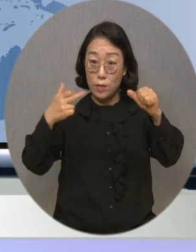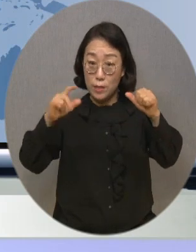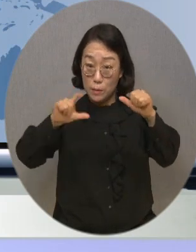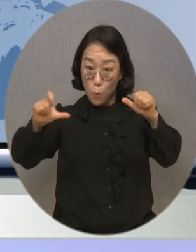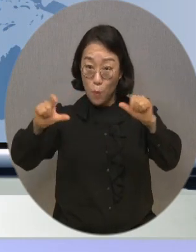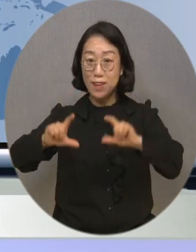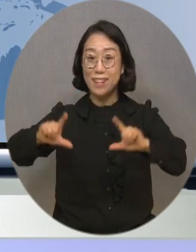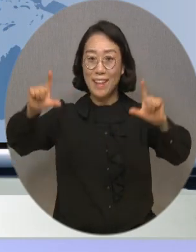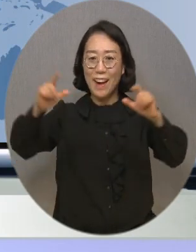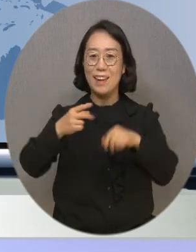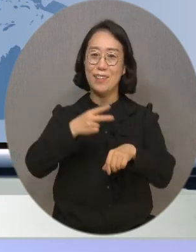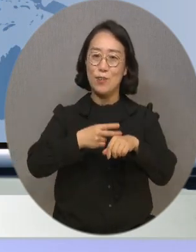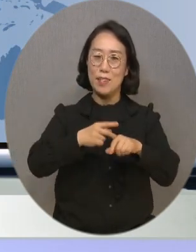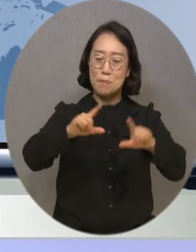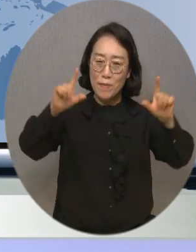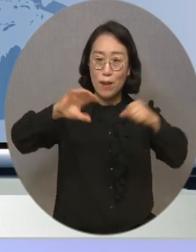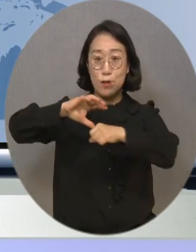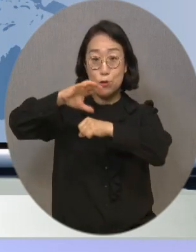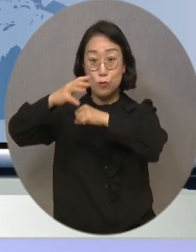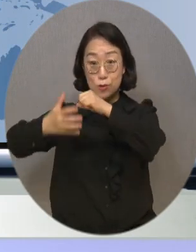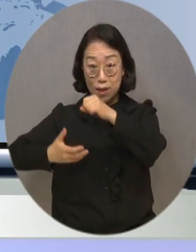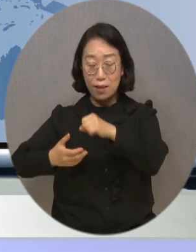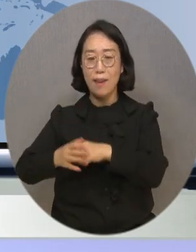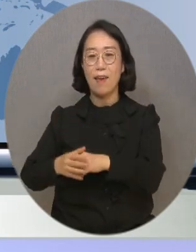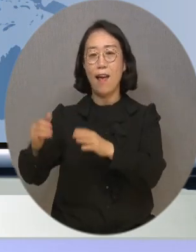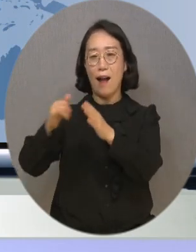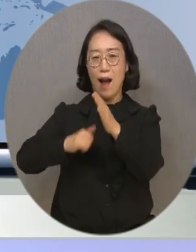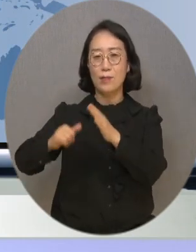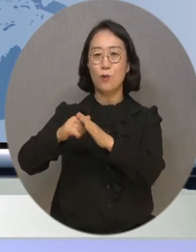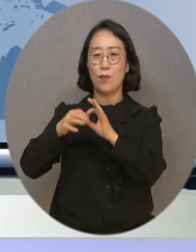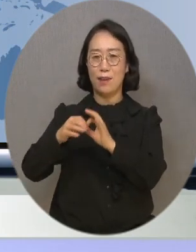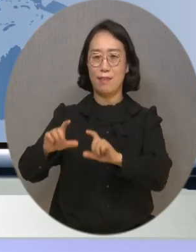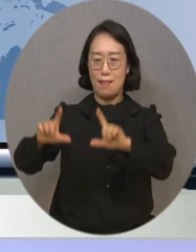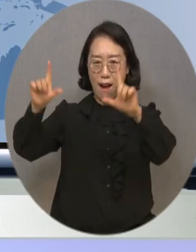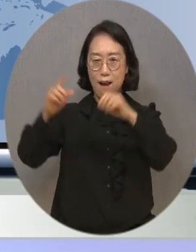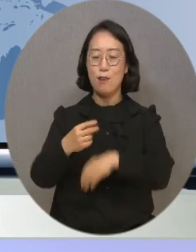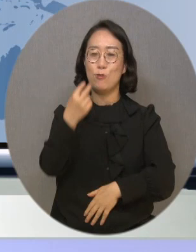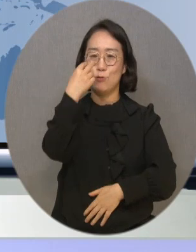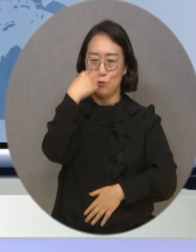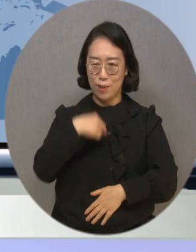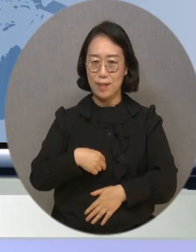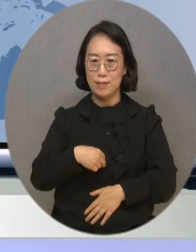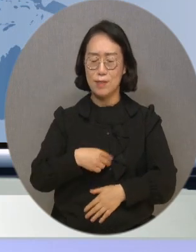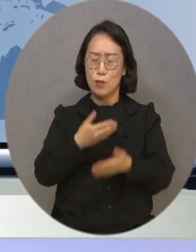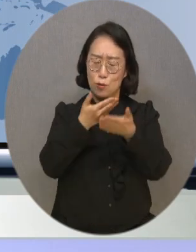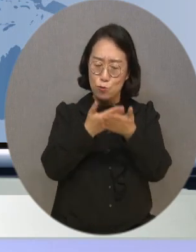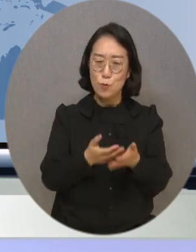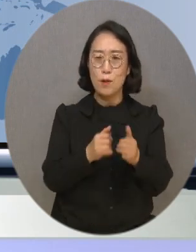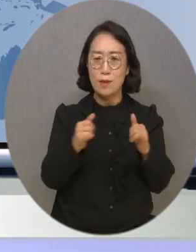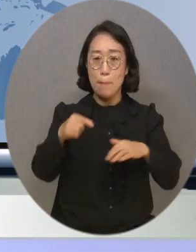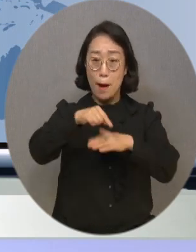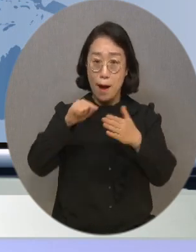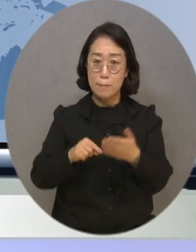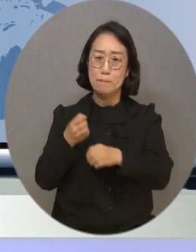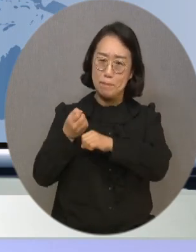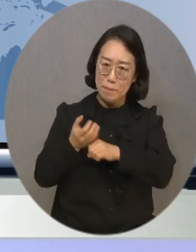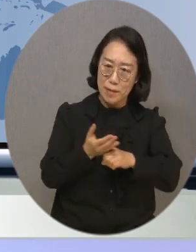스승의 날이면서도 유엔이 정한 세계 가정의 날이기도 한데요. 그만큼 소중한 사람들에게 마음을